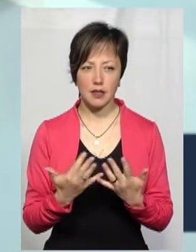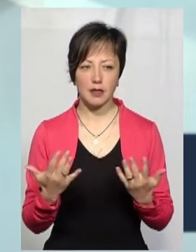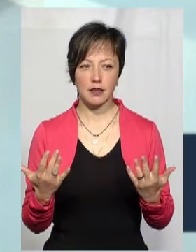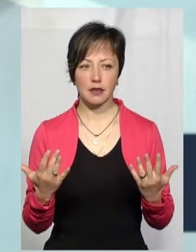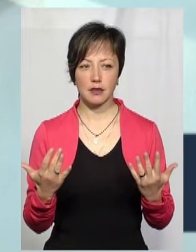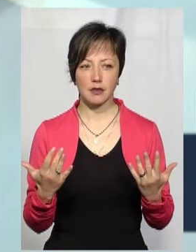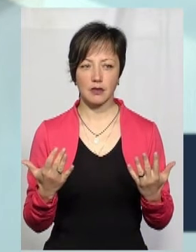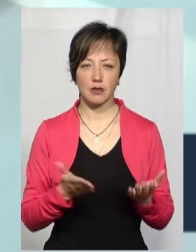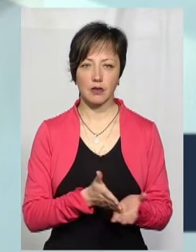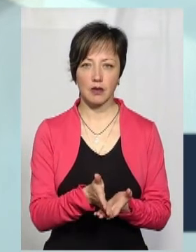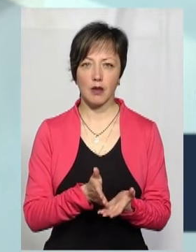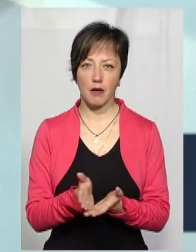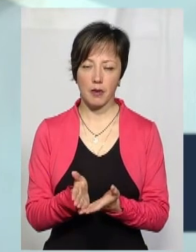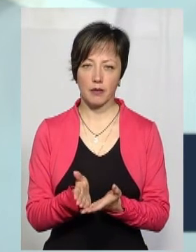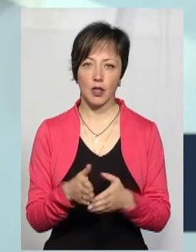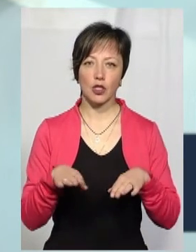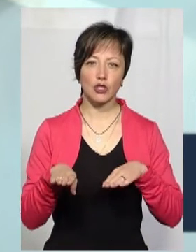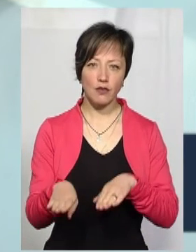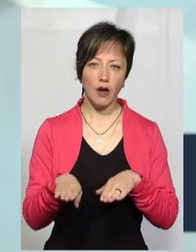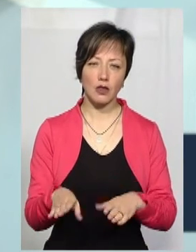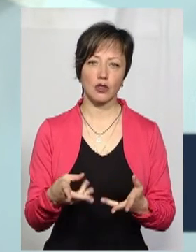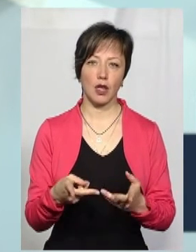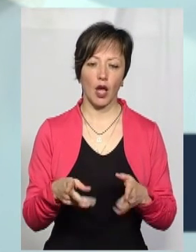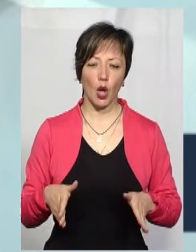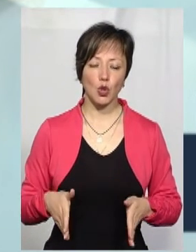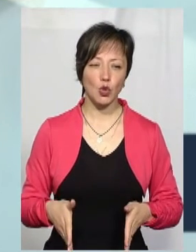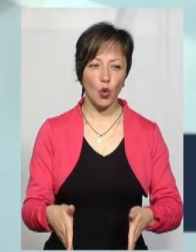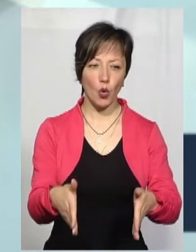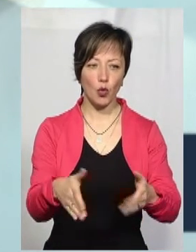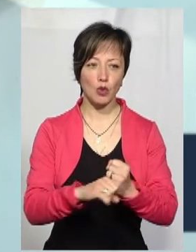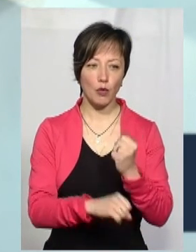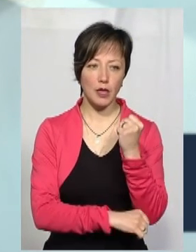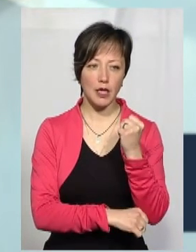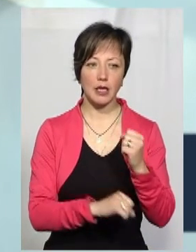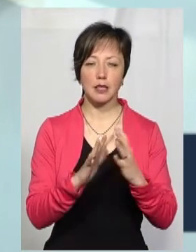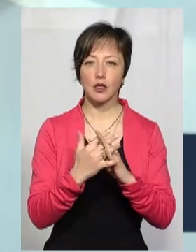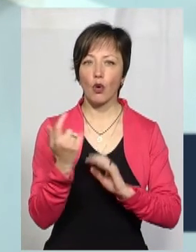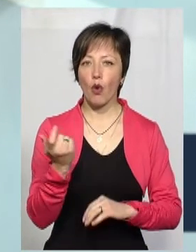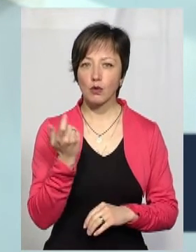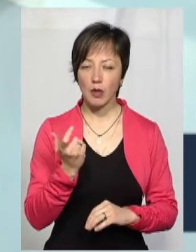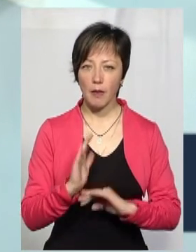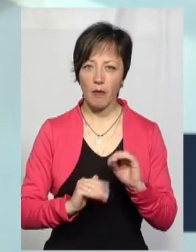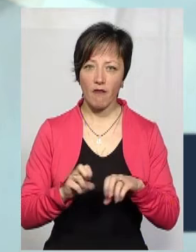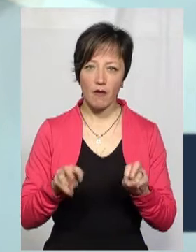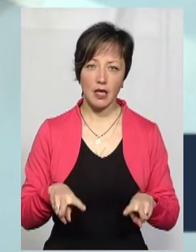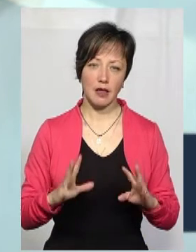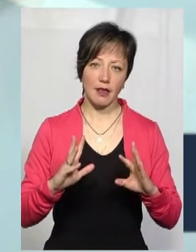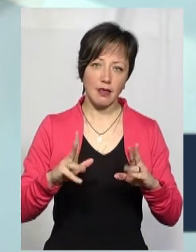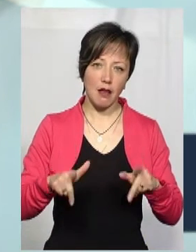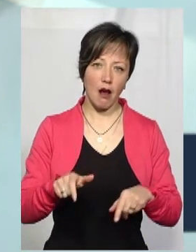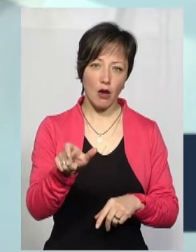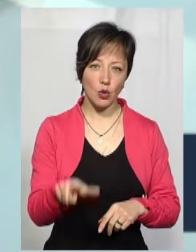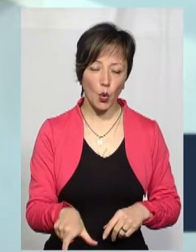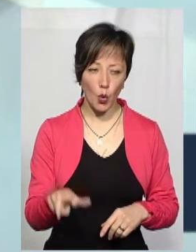різних напрямків, швачки, дорожні робітники, сільськогосподарські професії, в основному